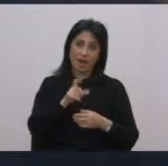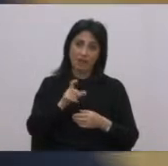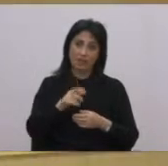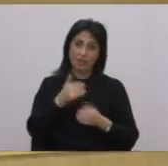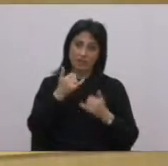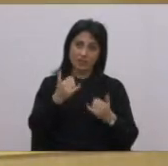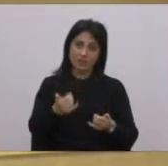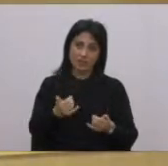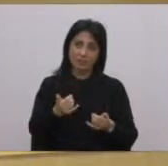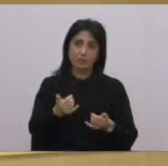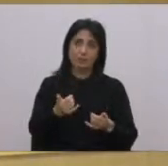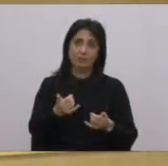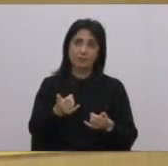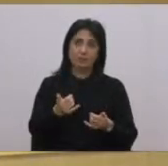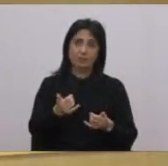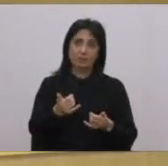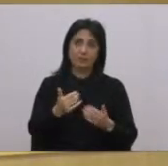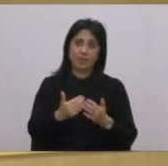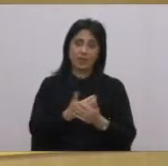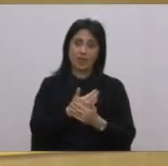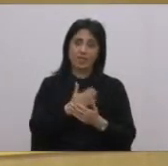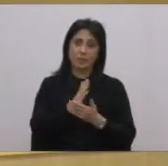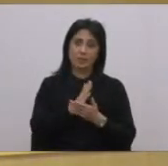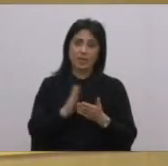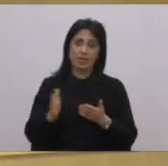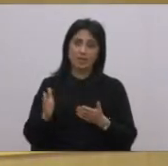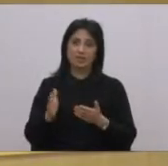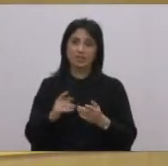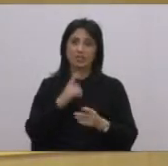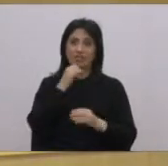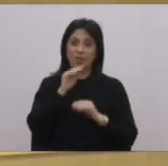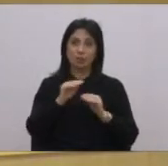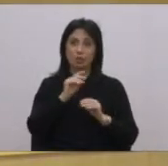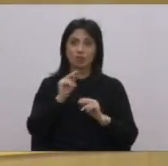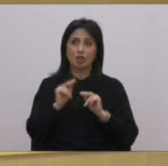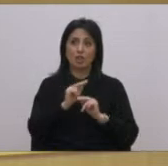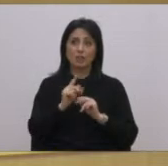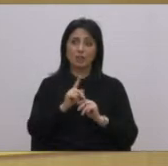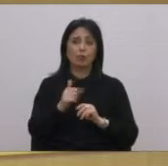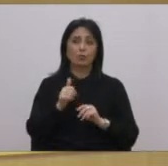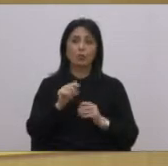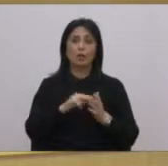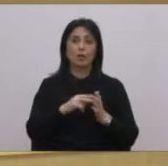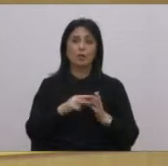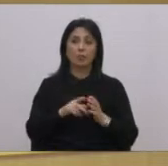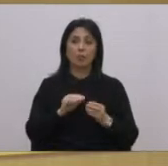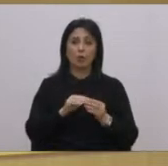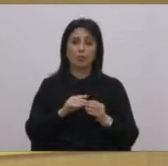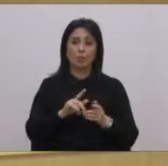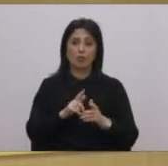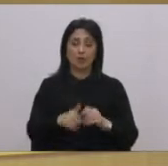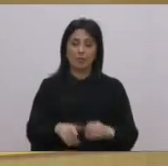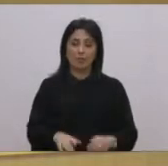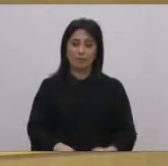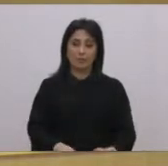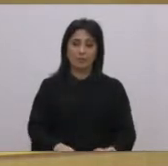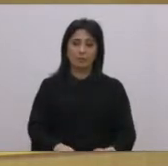ხალხისთვის განახლების ნაწილში რაღაც ინფრასტრუქტურის შეკეთება, თუ როგორ იგეგმება აი ამ პრობლემების მოგვარება? დიდი